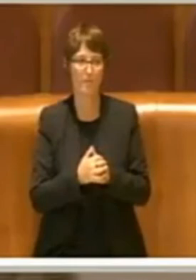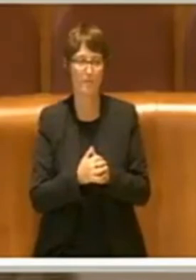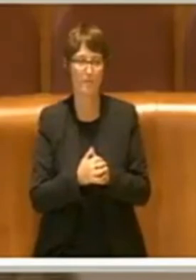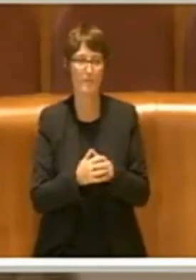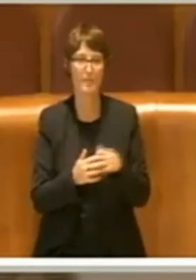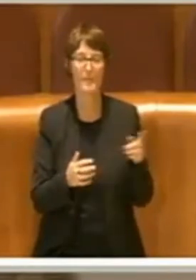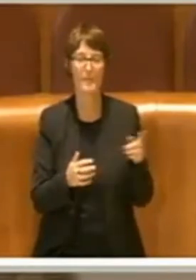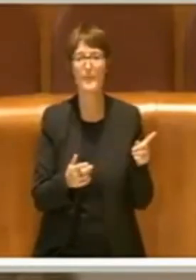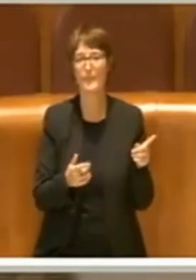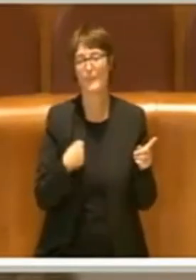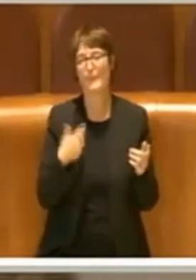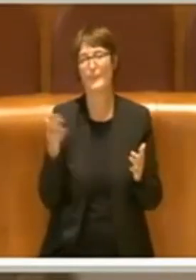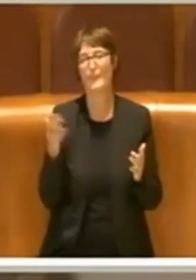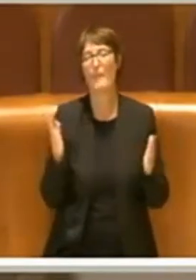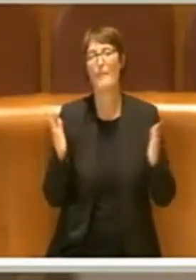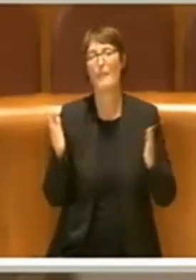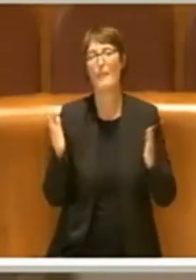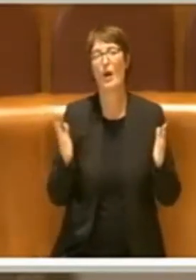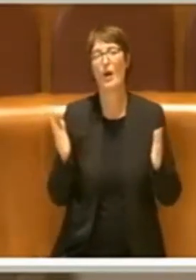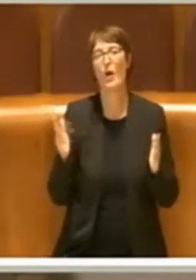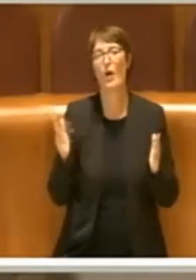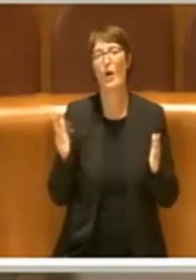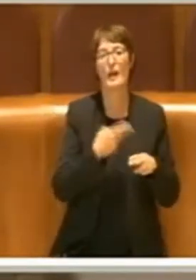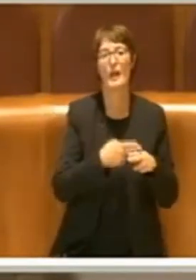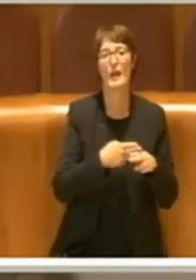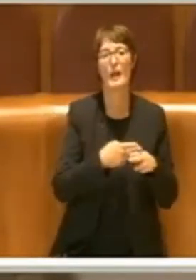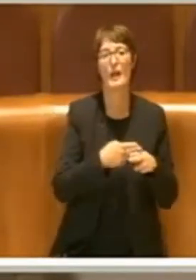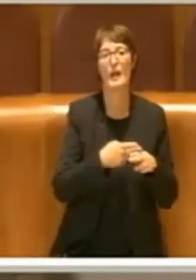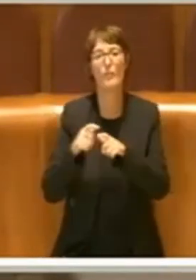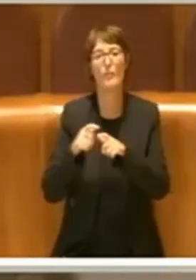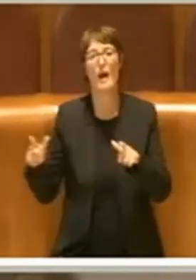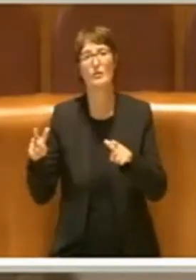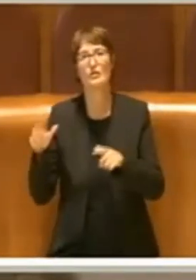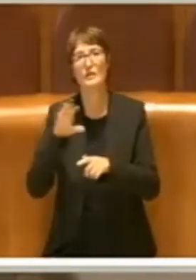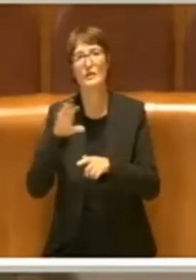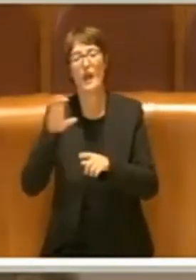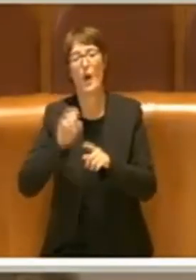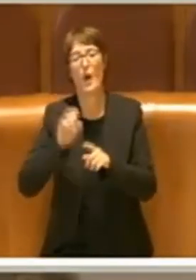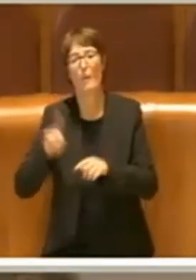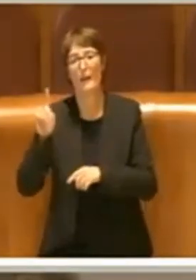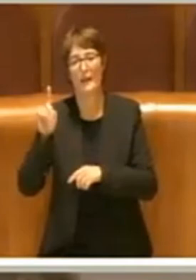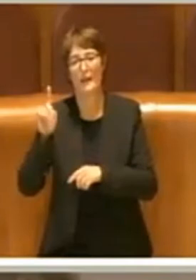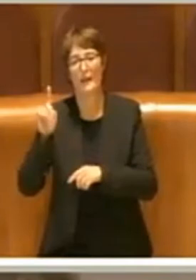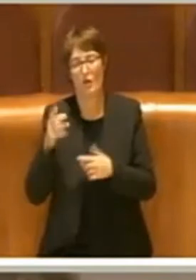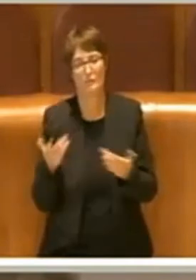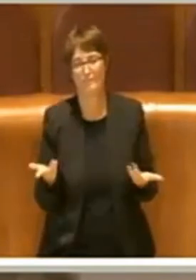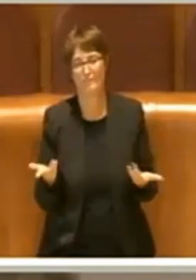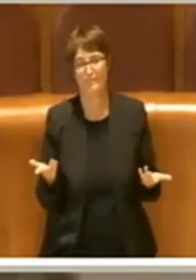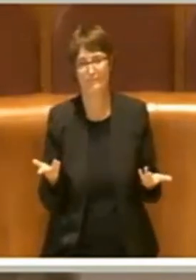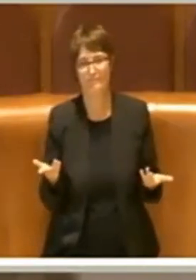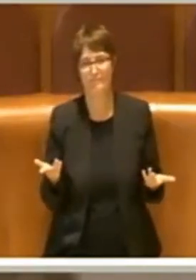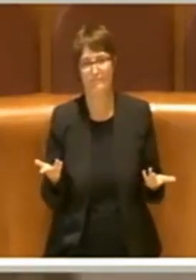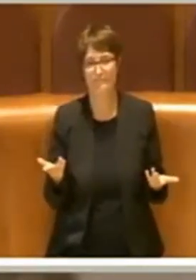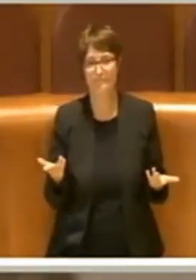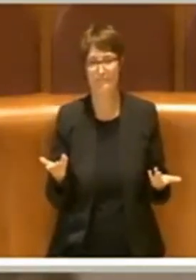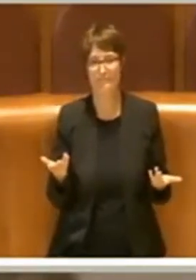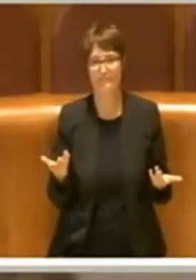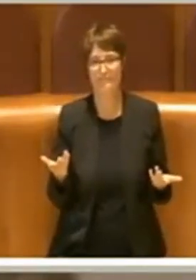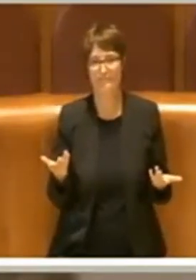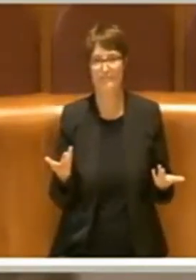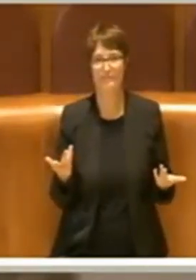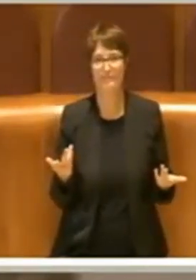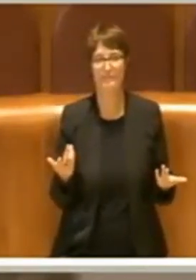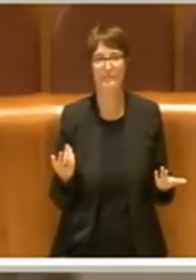paragonava Roma a città nordeuropee e così via. Nessuno si pensa di dire che determinati modelli